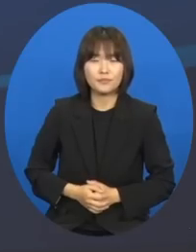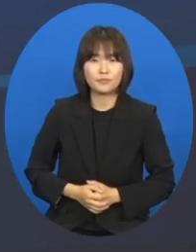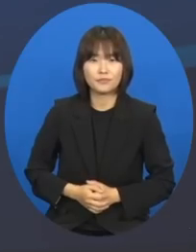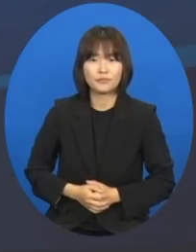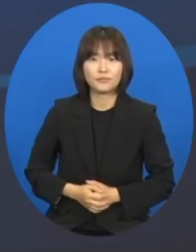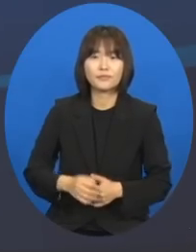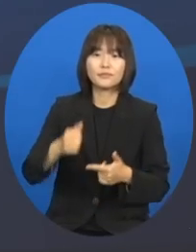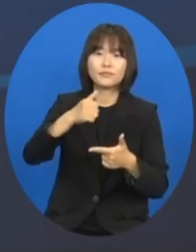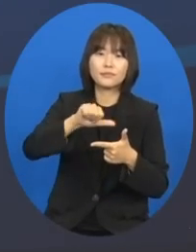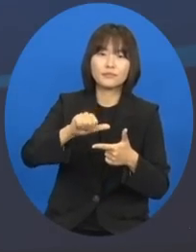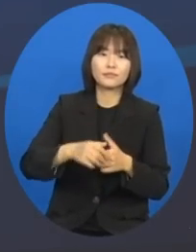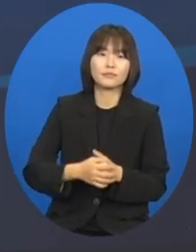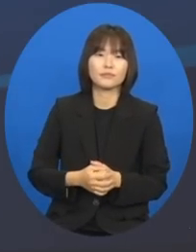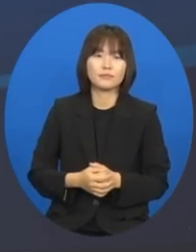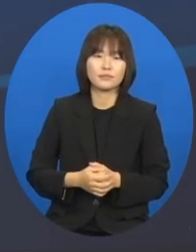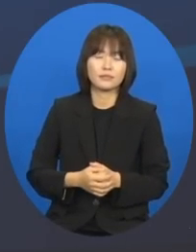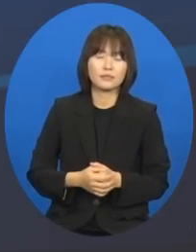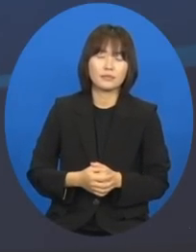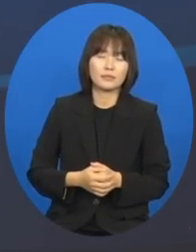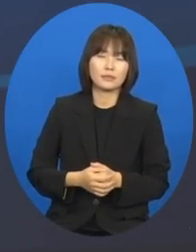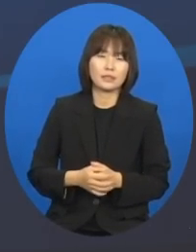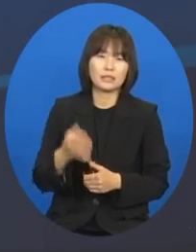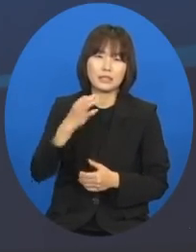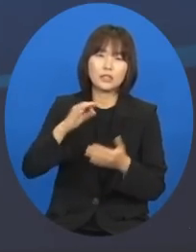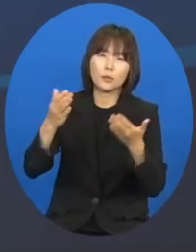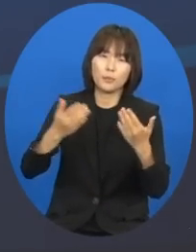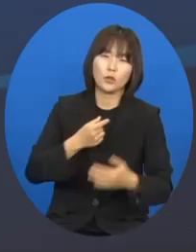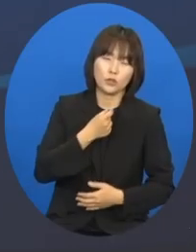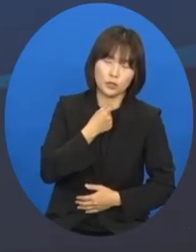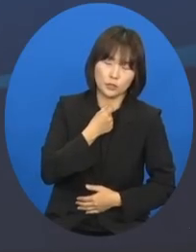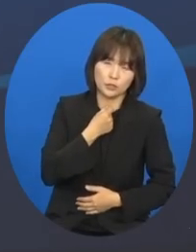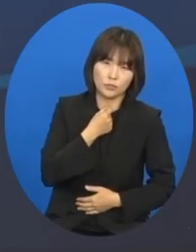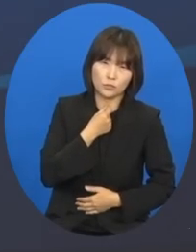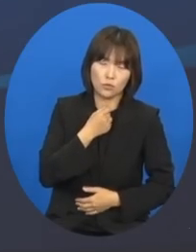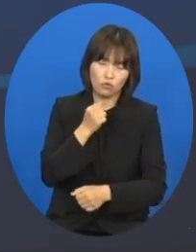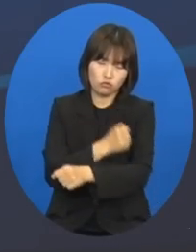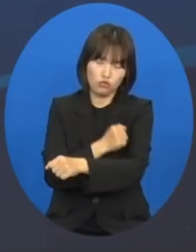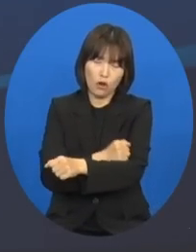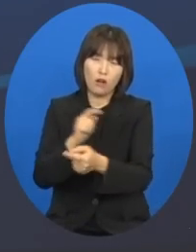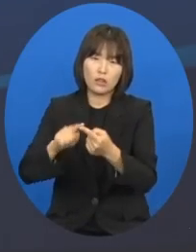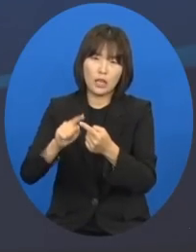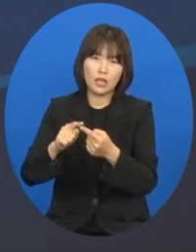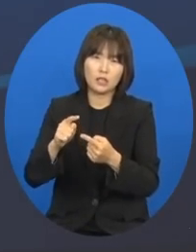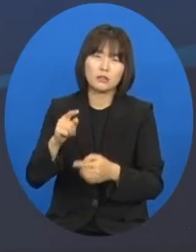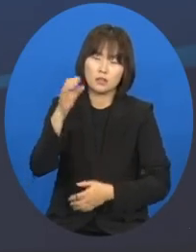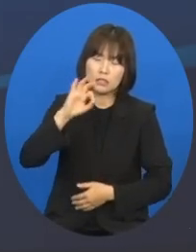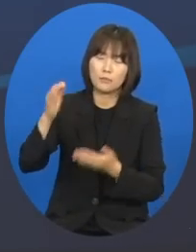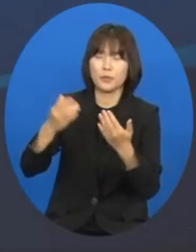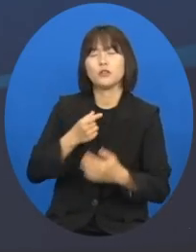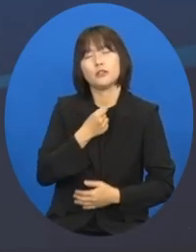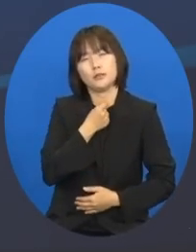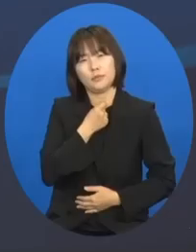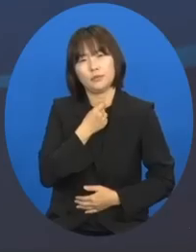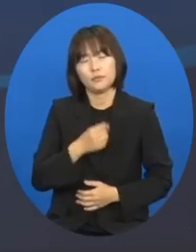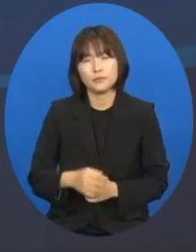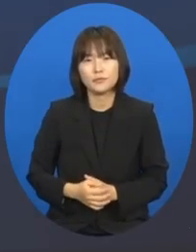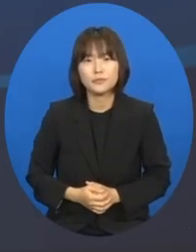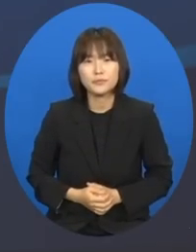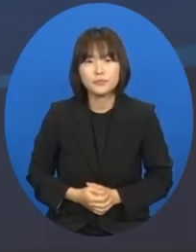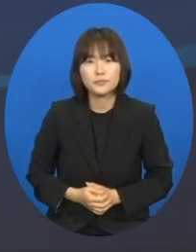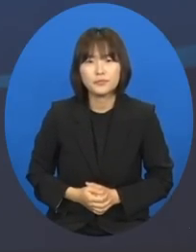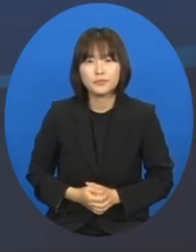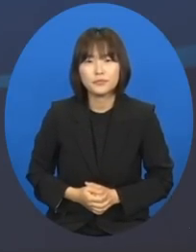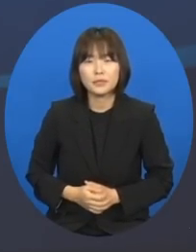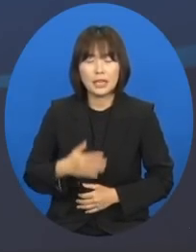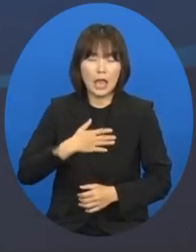아들은 인종 욕구와 공로의식이 강한 거야 내가 얼마나 수고했는지 나를 내가